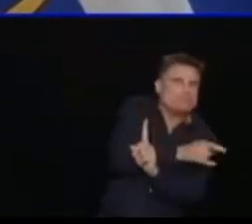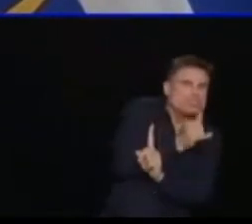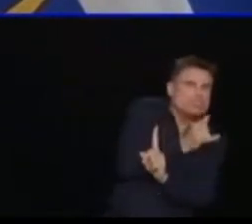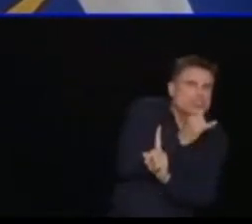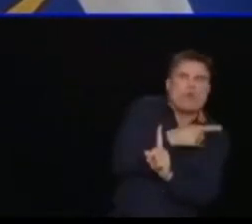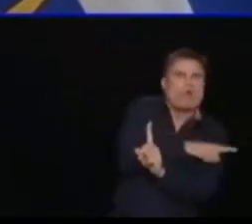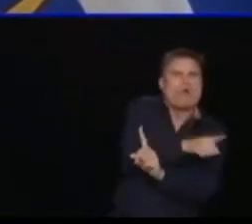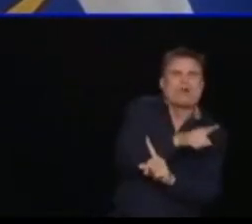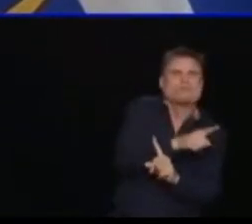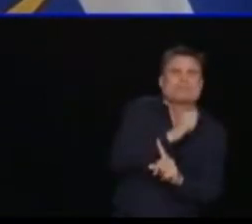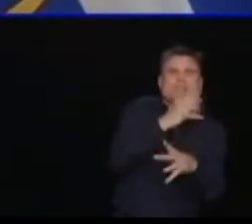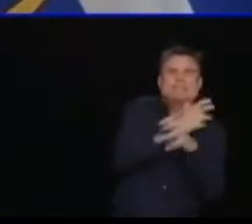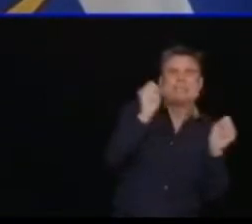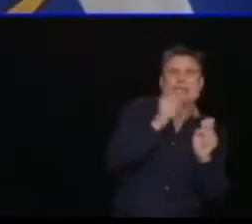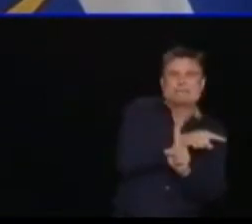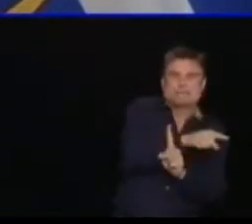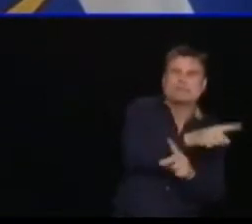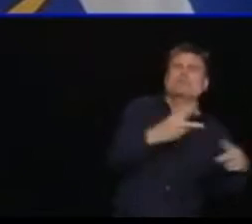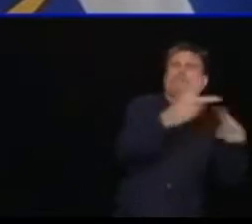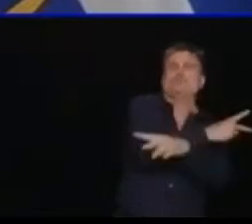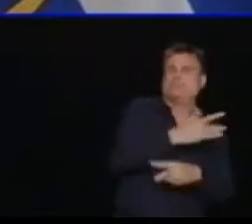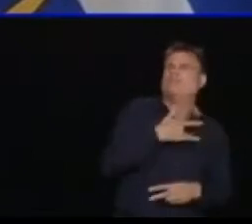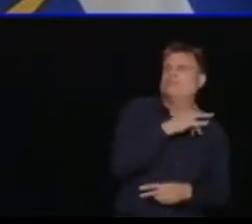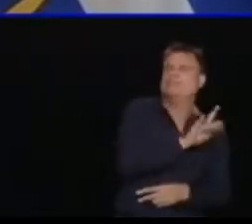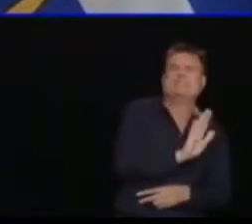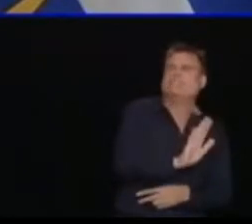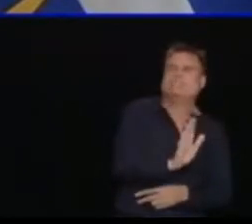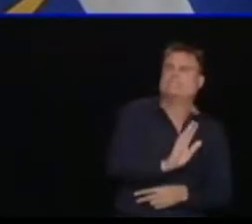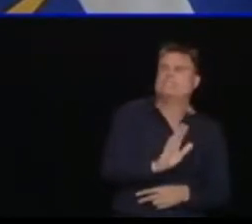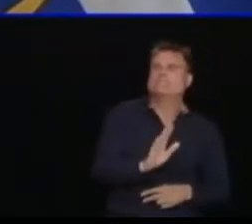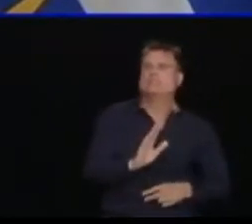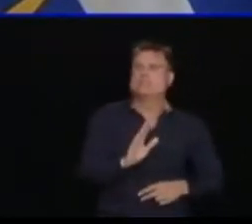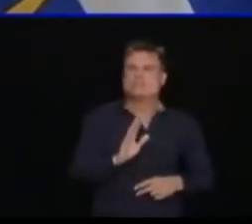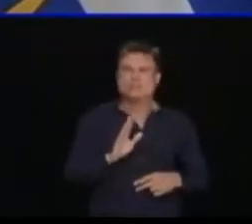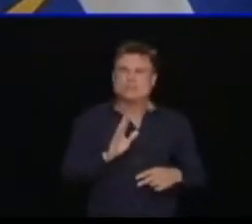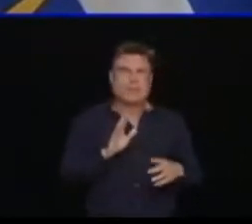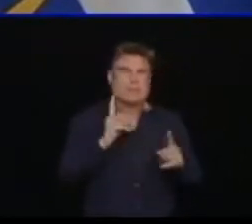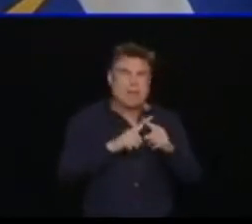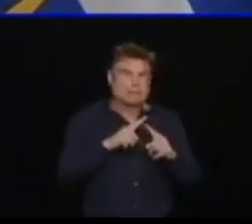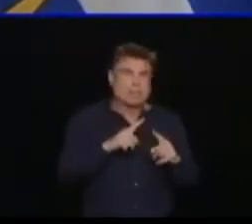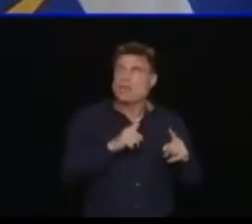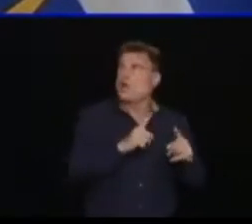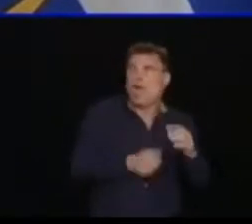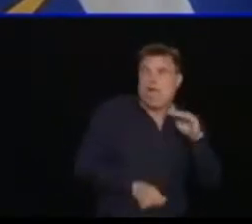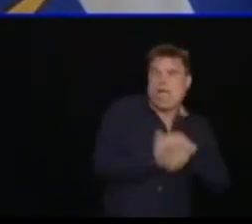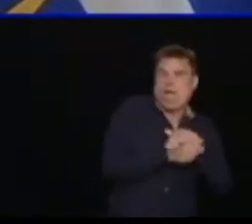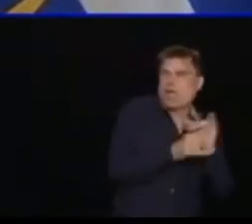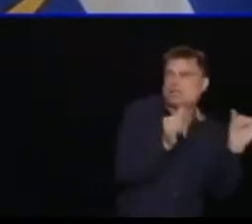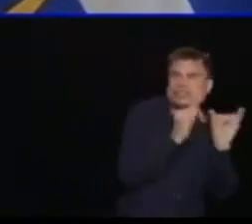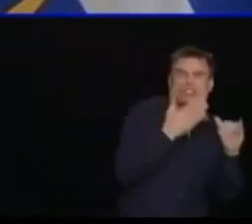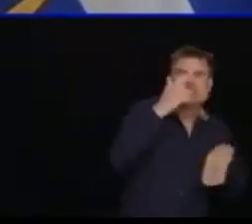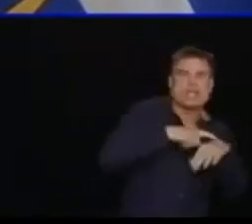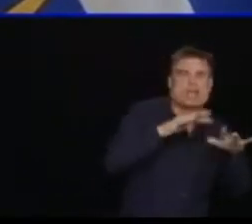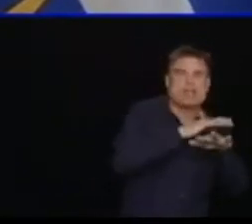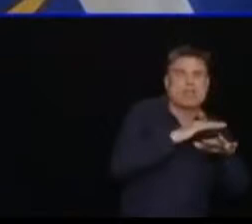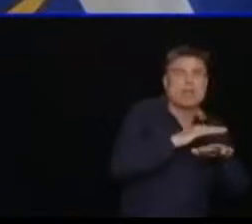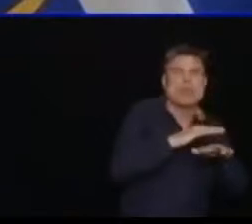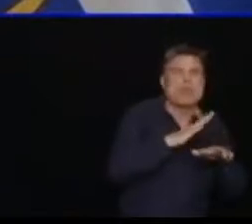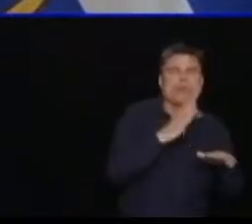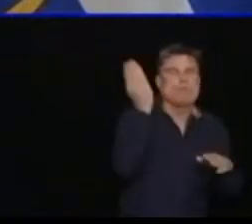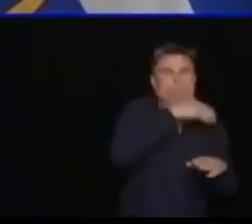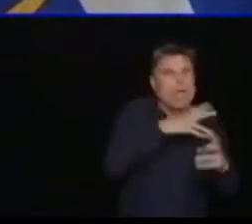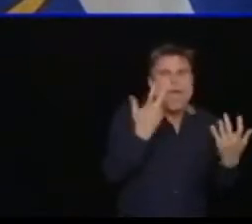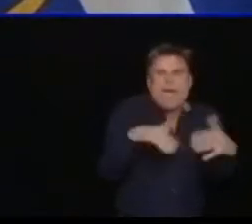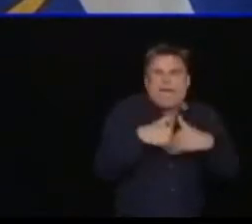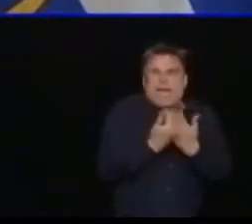more challenges in finding people. 所以 So 如 some 果 of the 他 things 们 that we 这 do 样 think are 破坏的话 important 呢 is 对我 making 们 sure 公 we 卫 have 系统 those 来讲 contact 能够跟踪 information 接 for 触的 people so